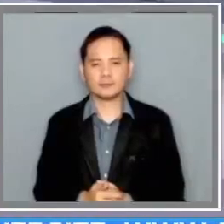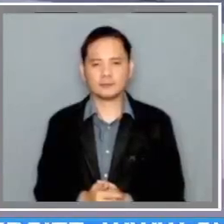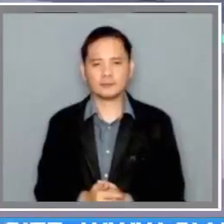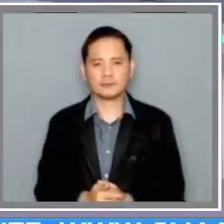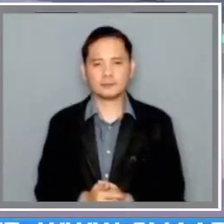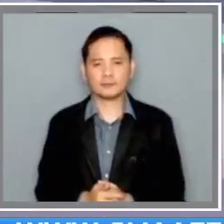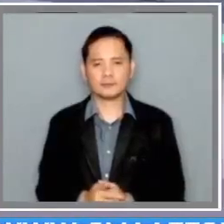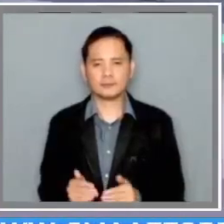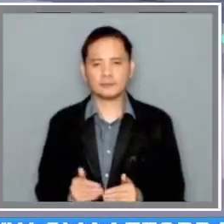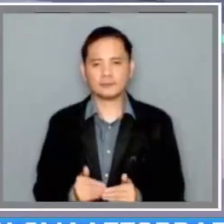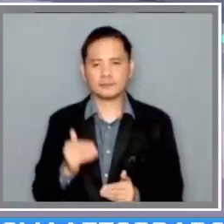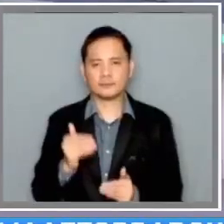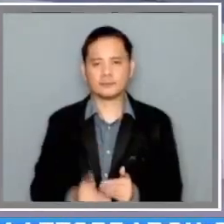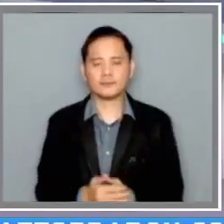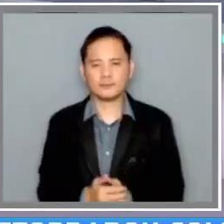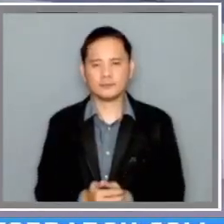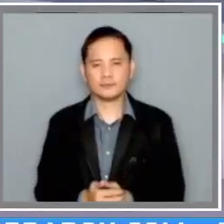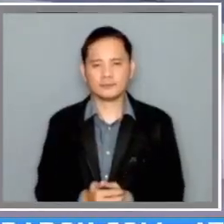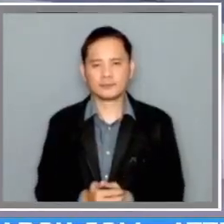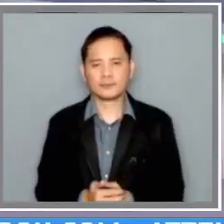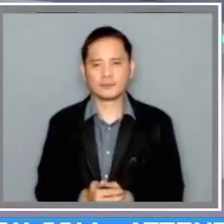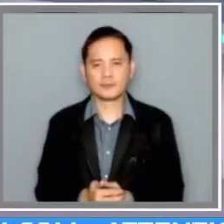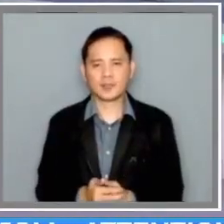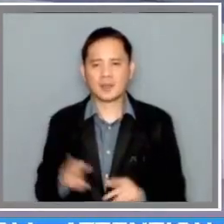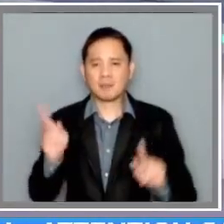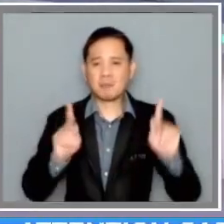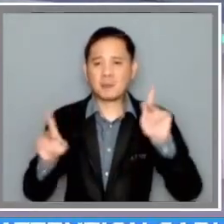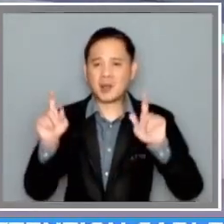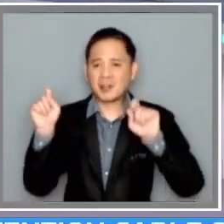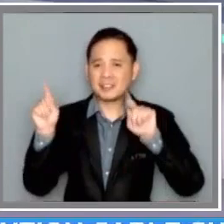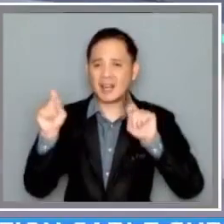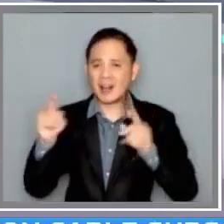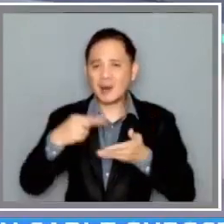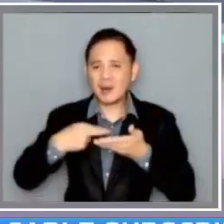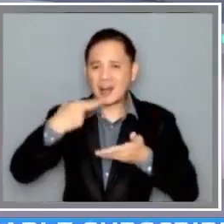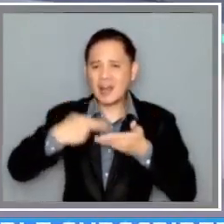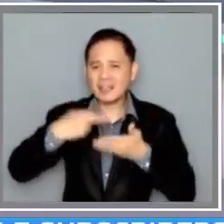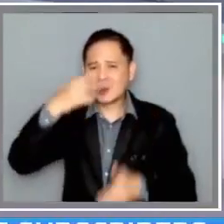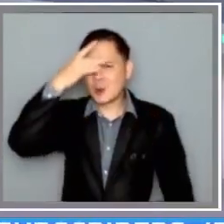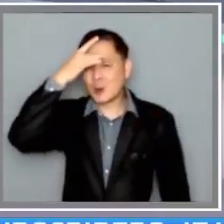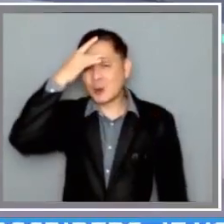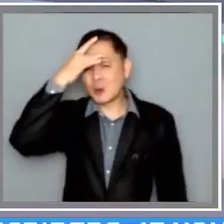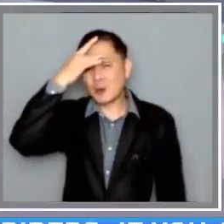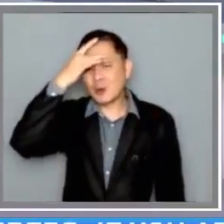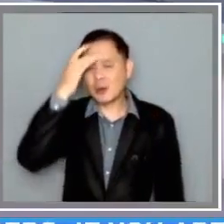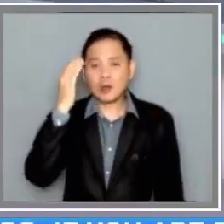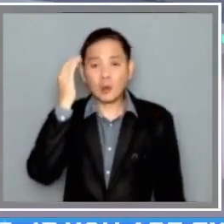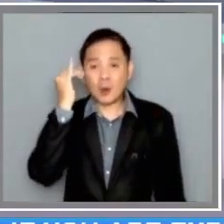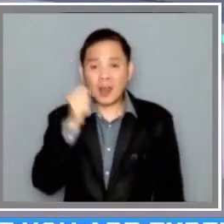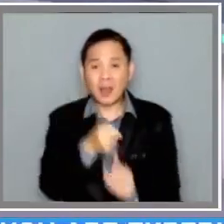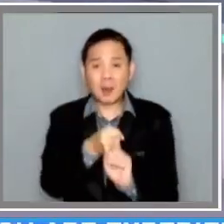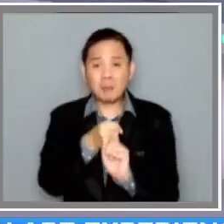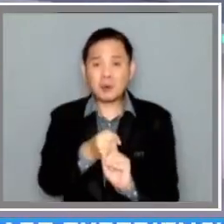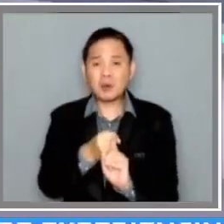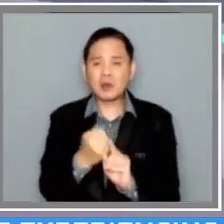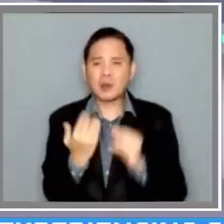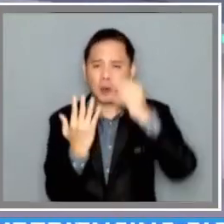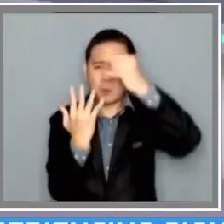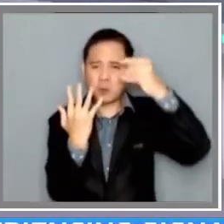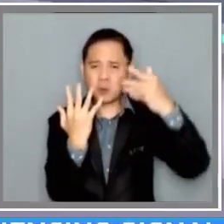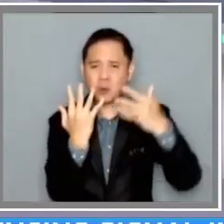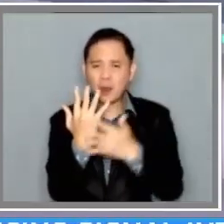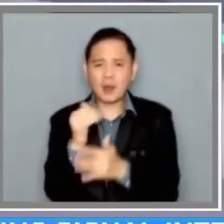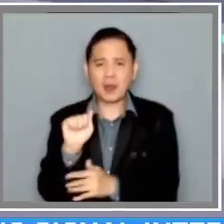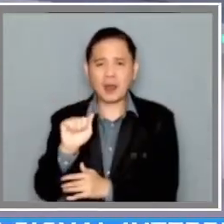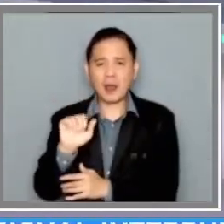maaaray pa rin po ang ilang nagtitinda ng bigas. Hindi pa raw kasi nila ramdam ang epekto ng anihan dahil mataas pa rin ang presyo